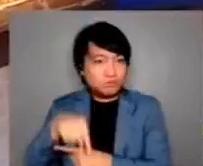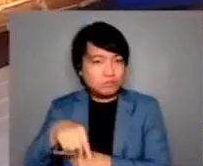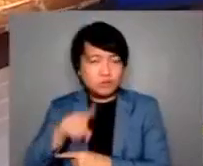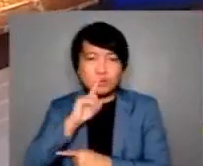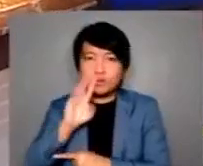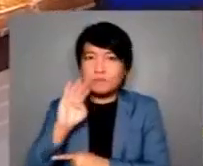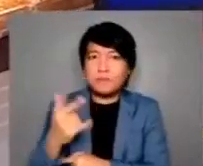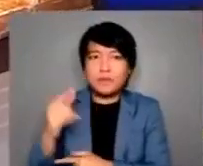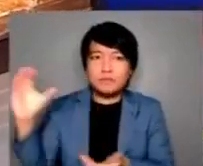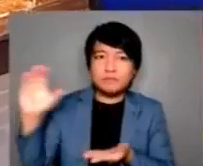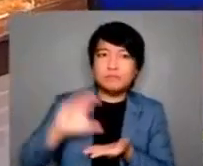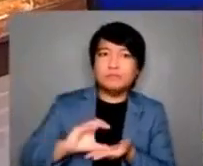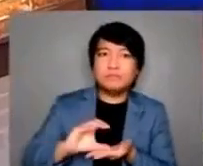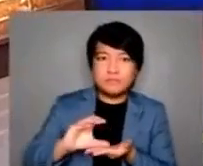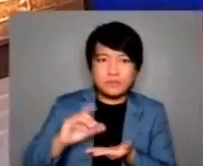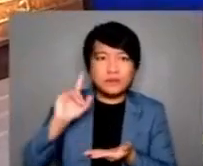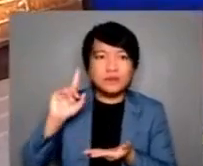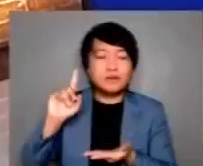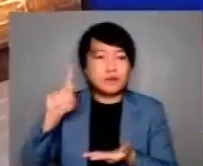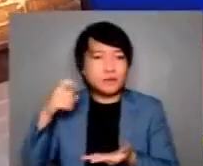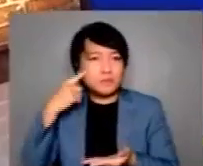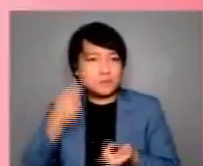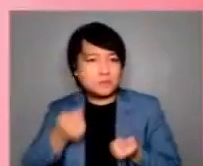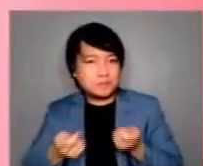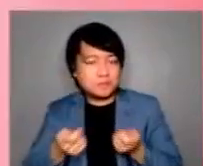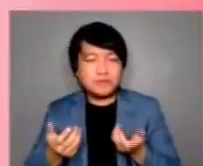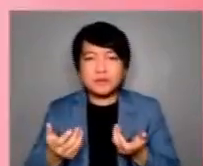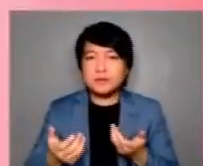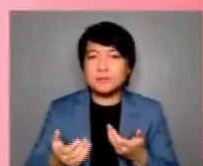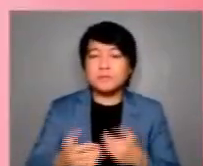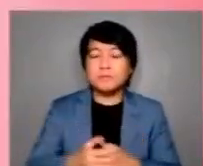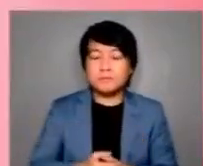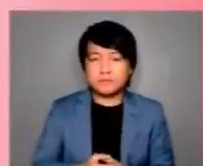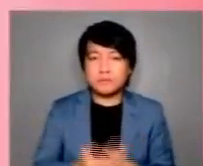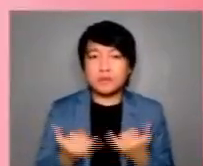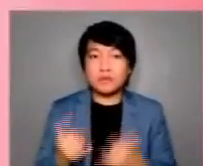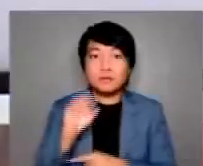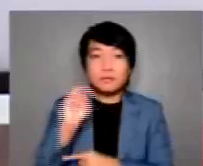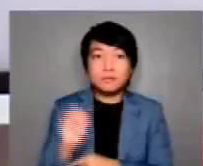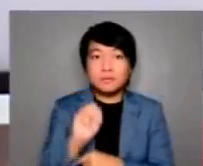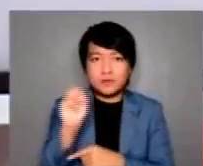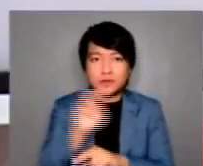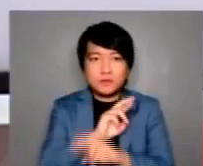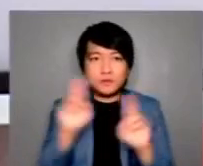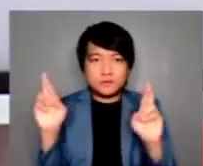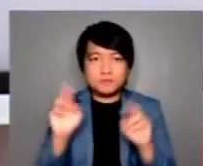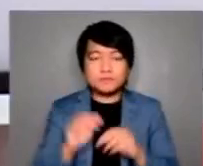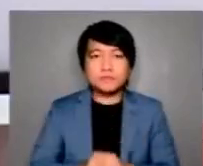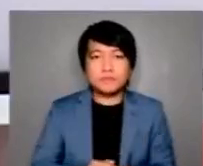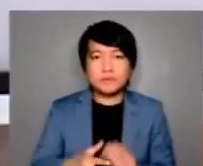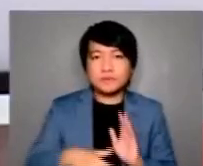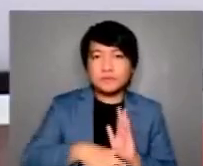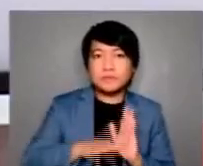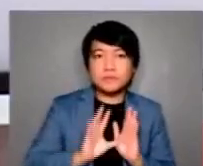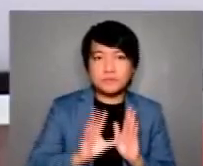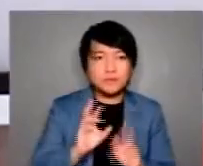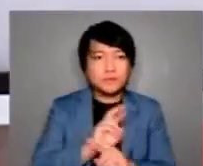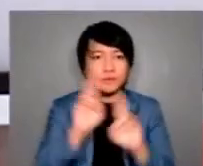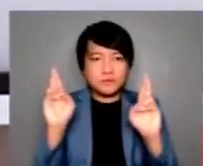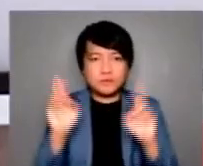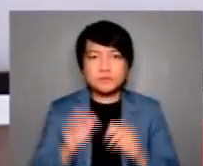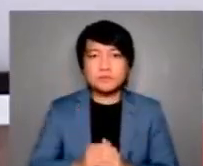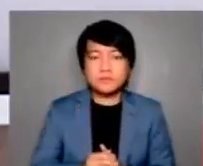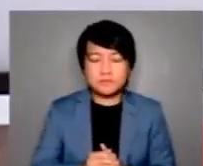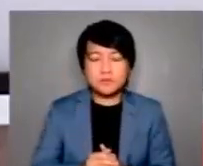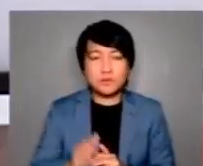magbuwis ang buhay diyan 100% na ba handa tayo sa lunes Opo handang-handa na po inyong comission election at na in place na po ang lahat ng election